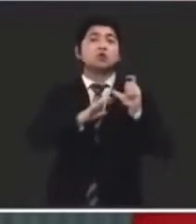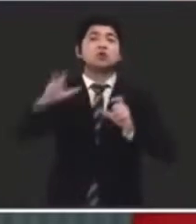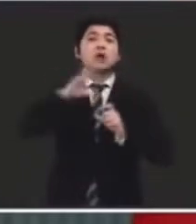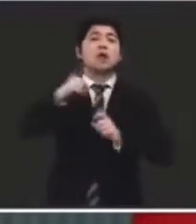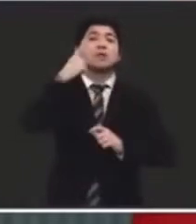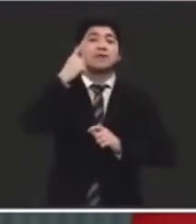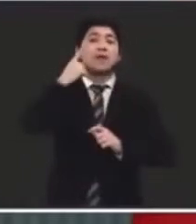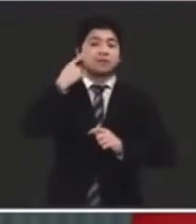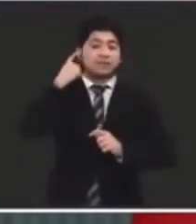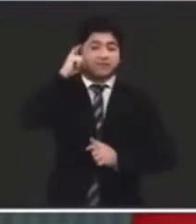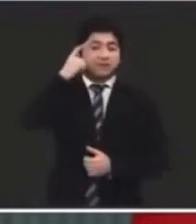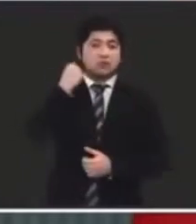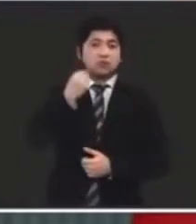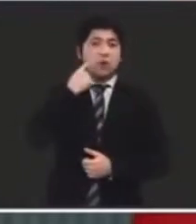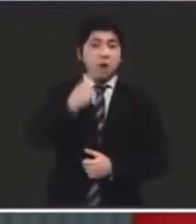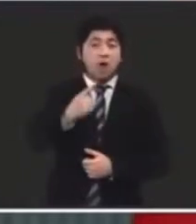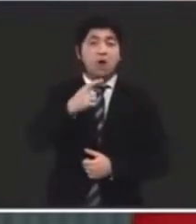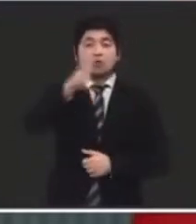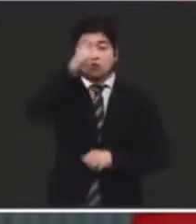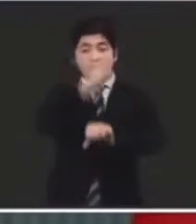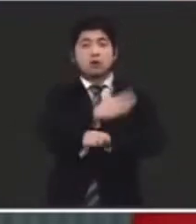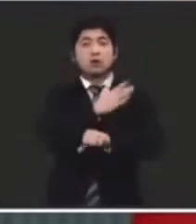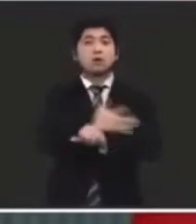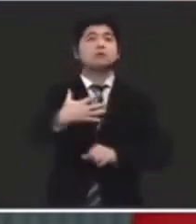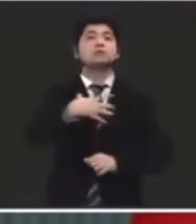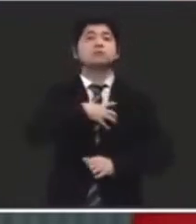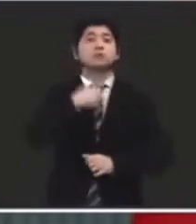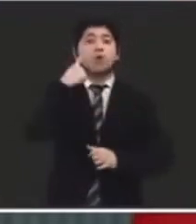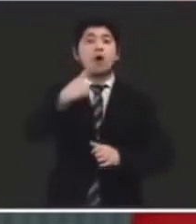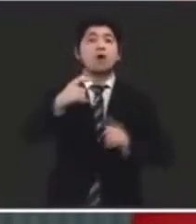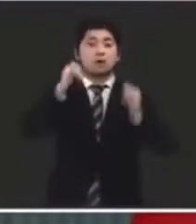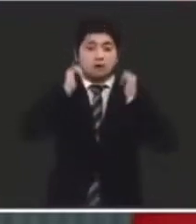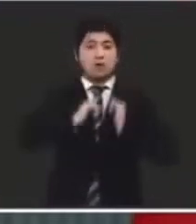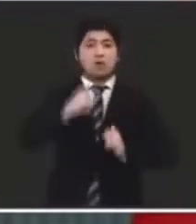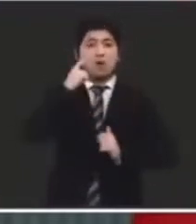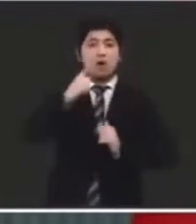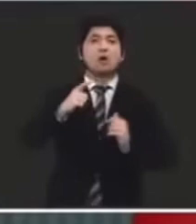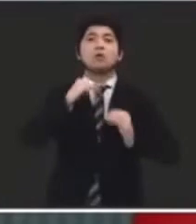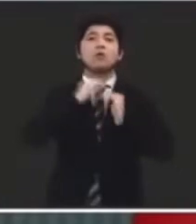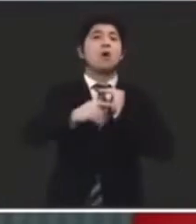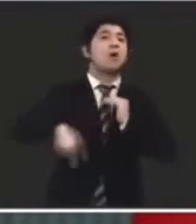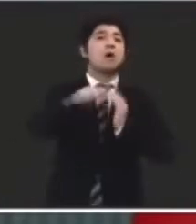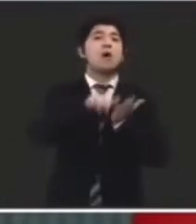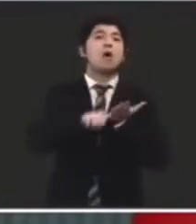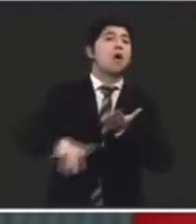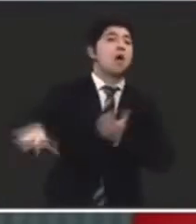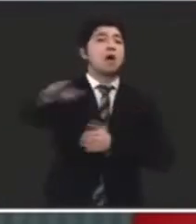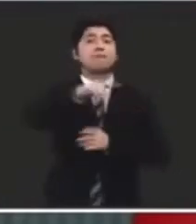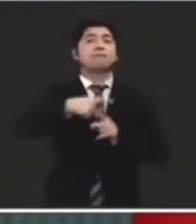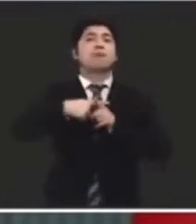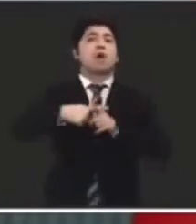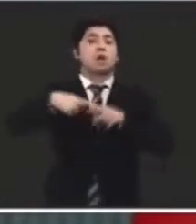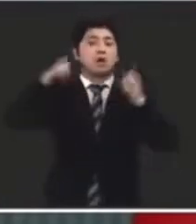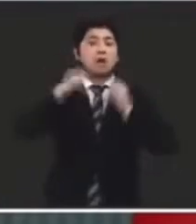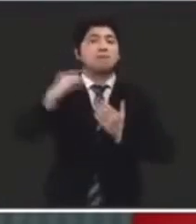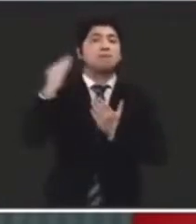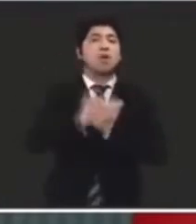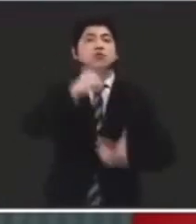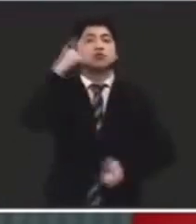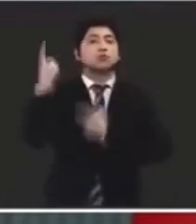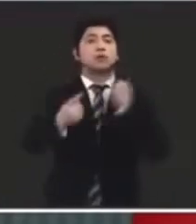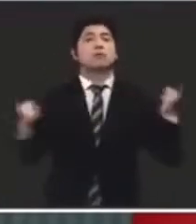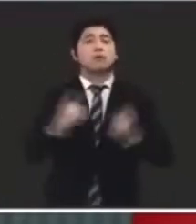ilkesiyle ülkemizin sahibi olduğu refahı toplumun tüm kesimleri ile paylaşacak programları da